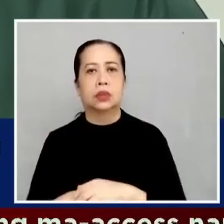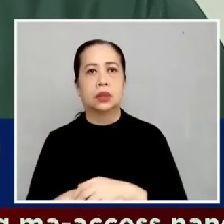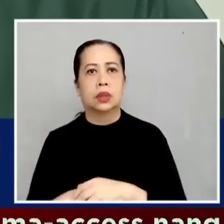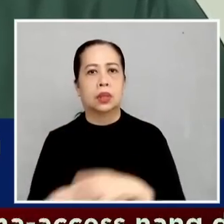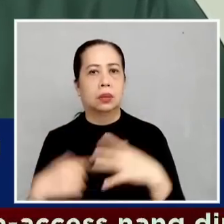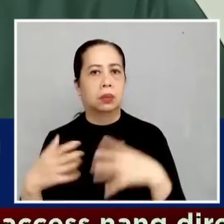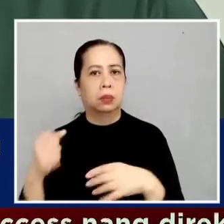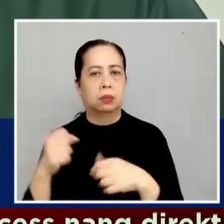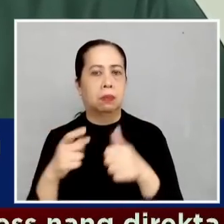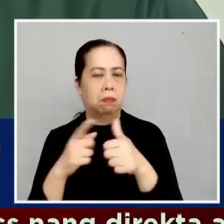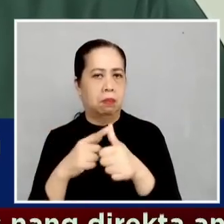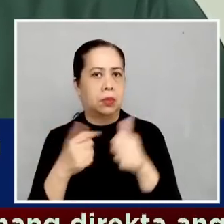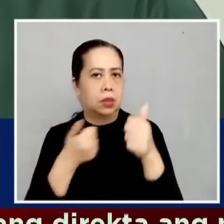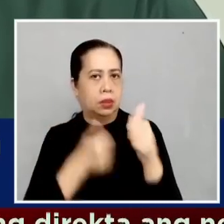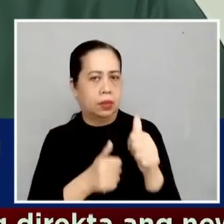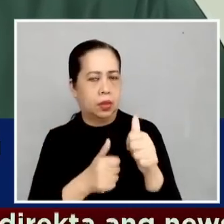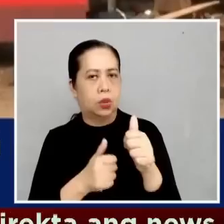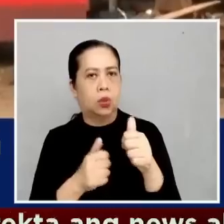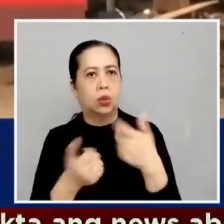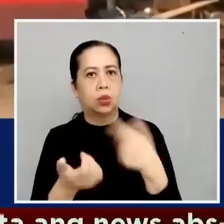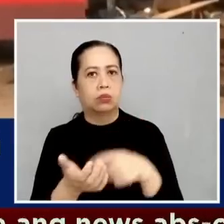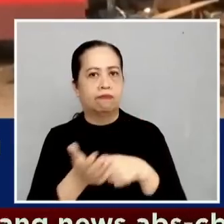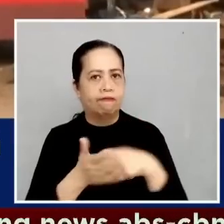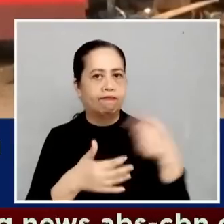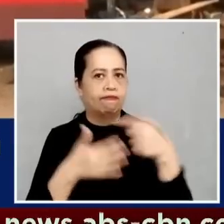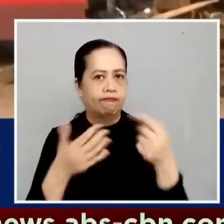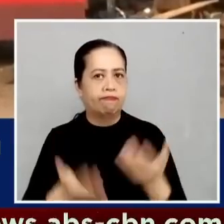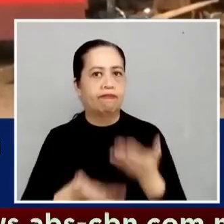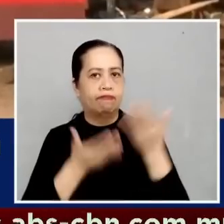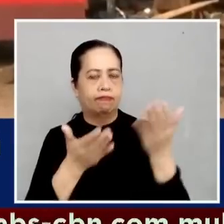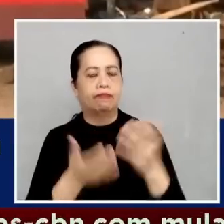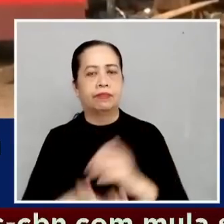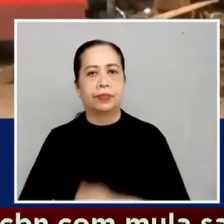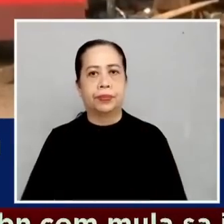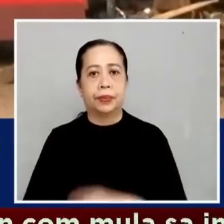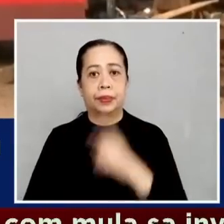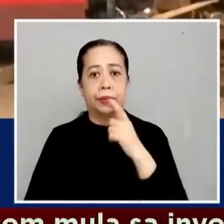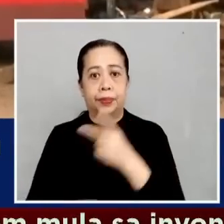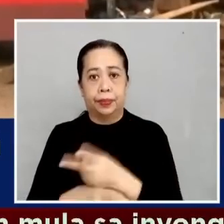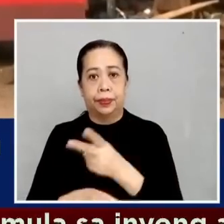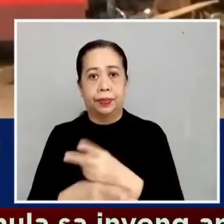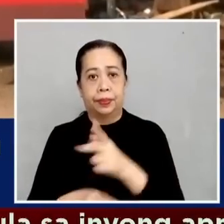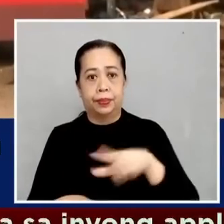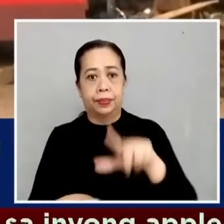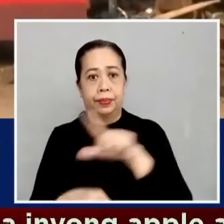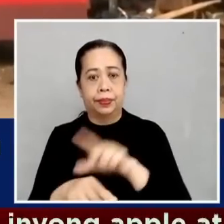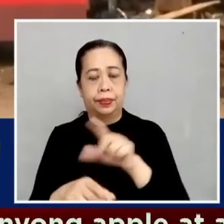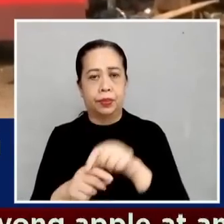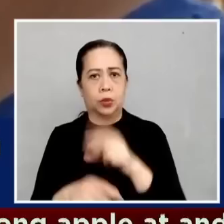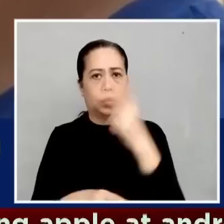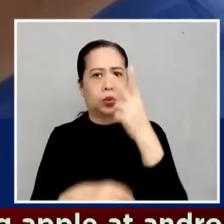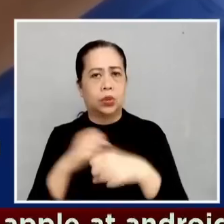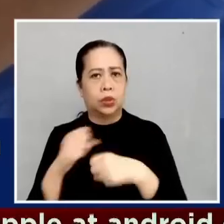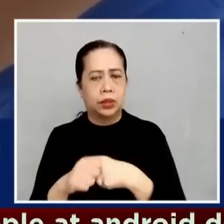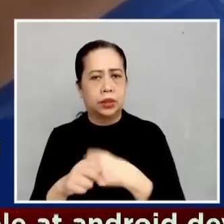their compliance po with the regulations. Ayon sa caretaker ng lote, mahigit 2 taong kinumpuni ang MT Princess